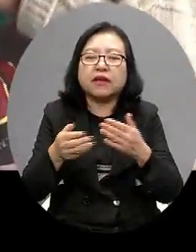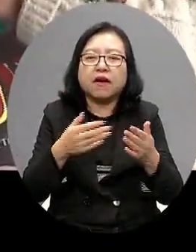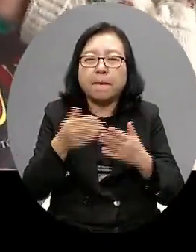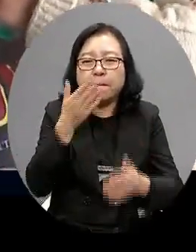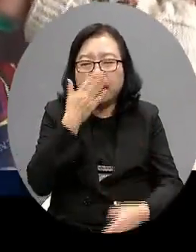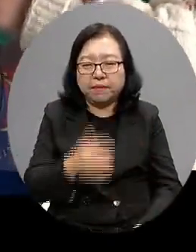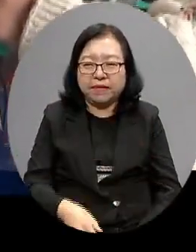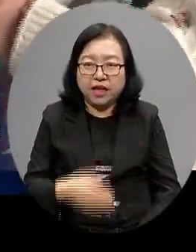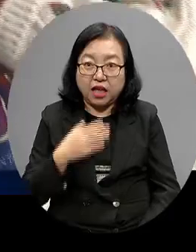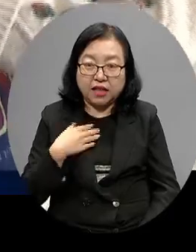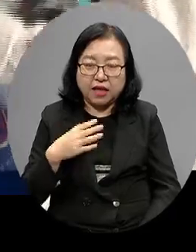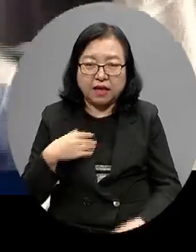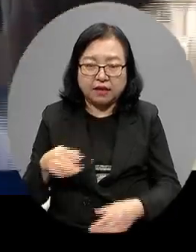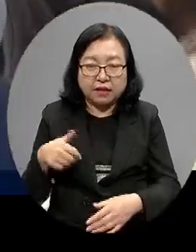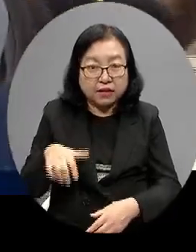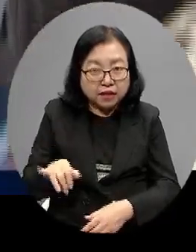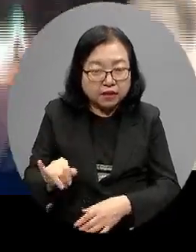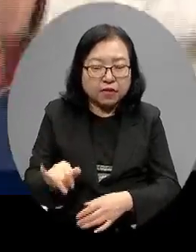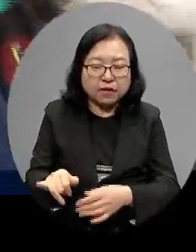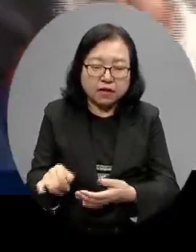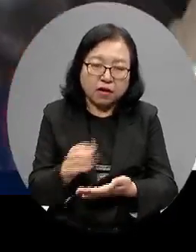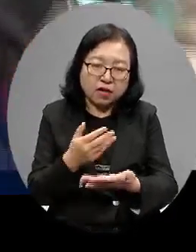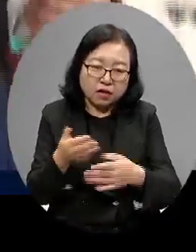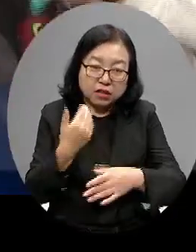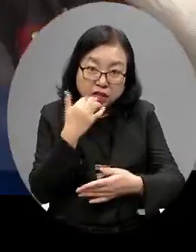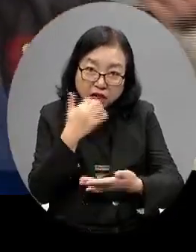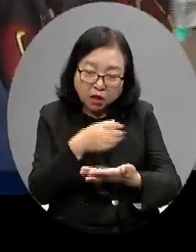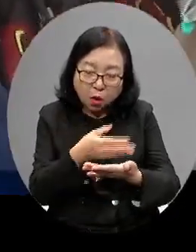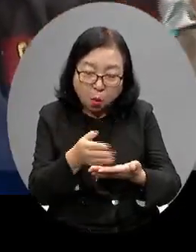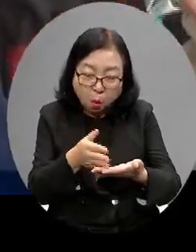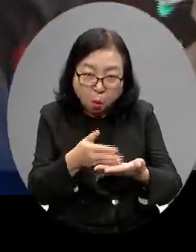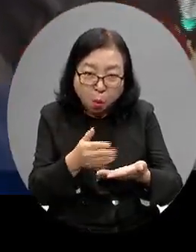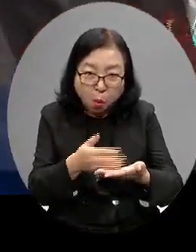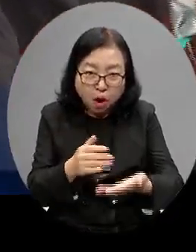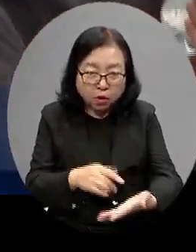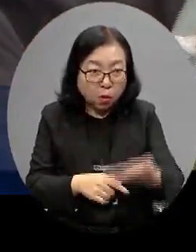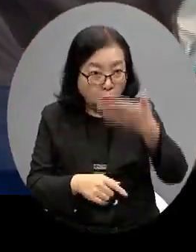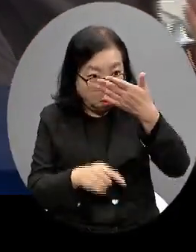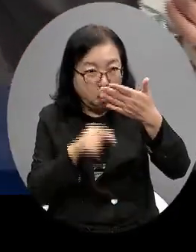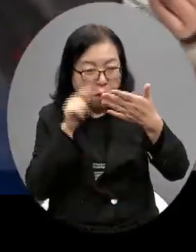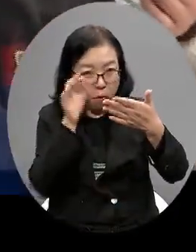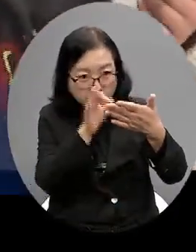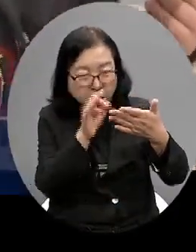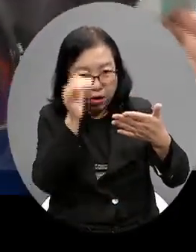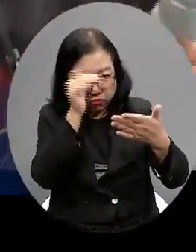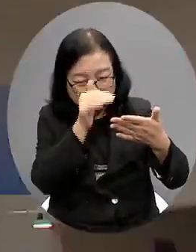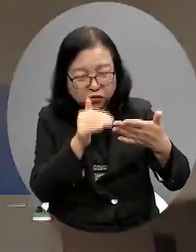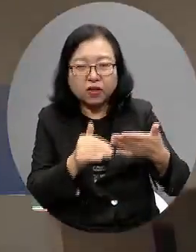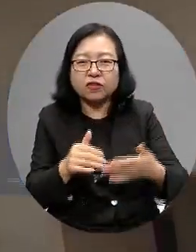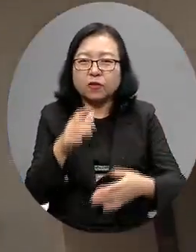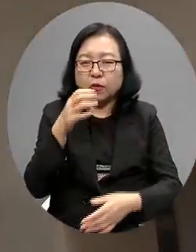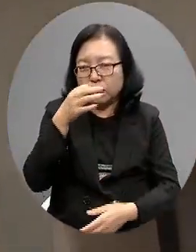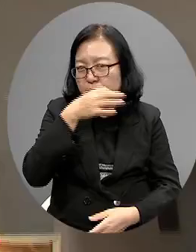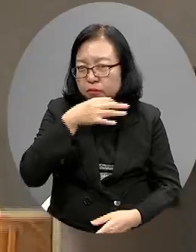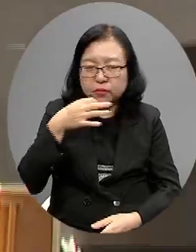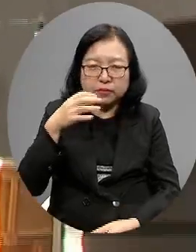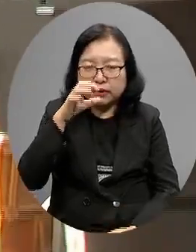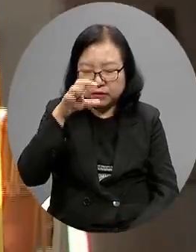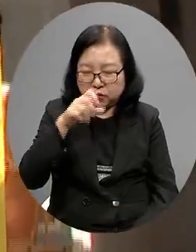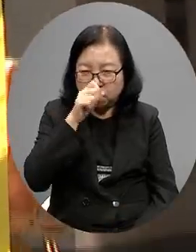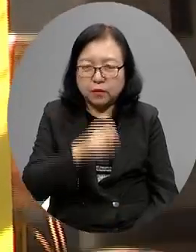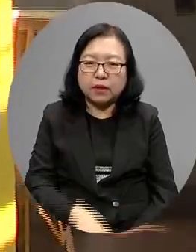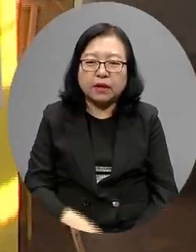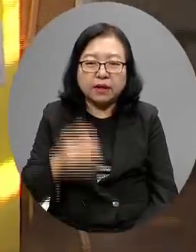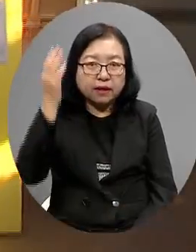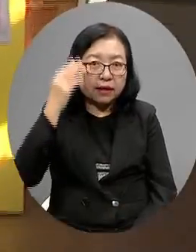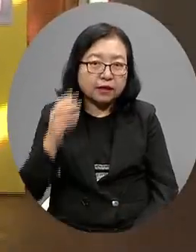색칠한게 직접 미디어 아트에 나오니까 애들도 좋아하고 저도 신기하더라고요 한국인이 가장